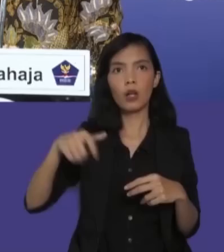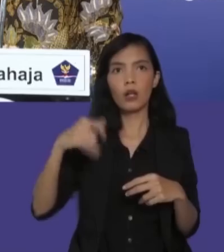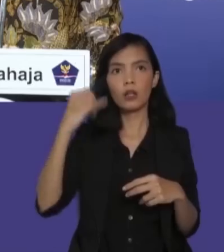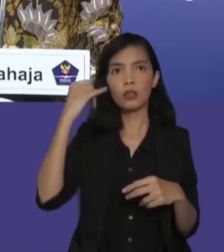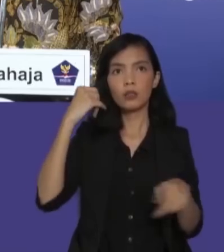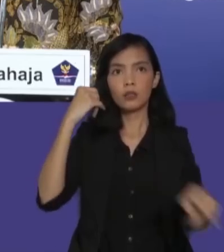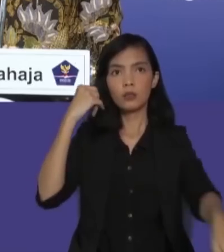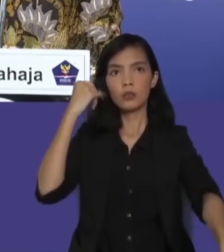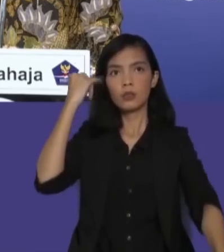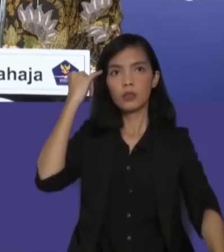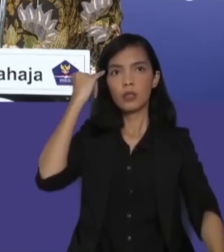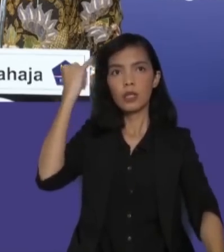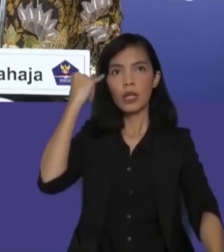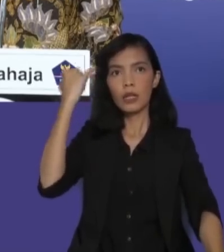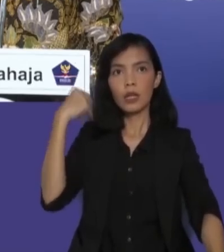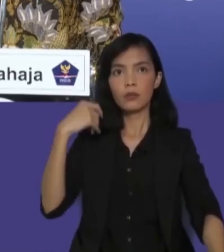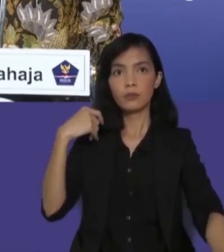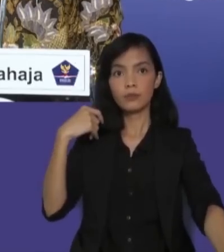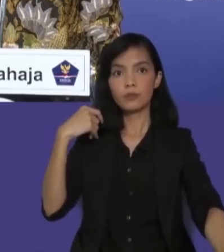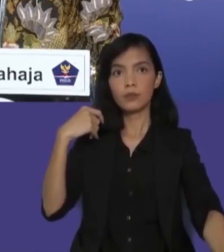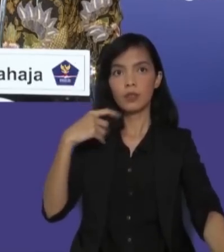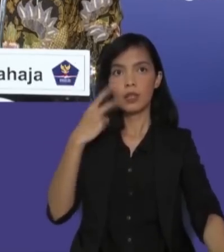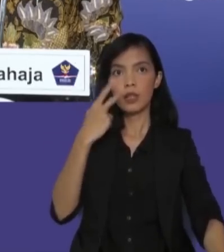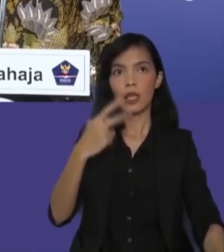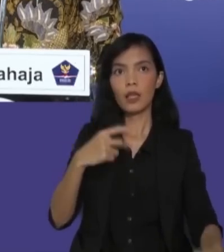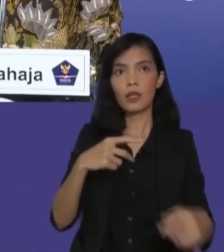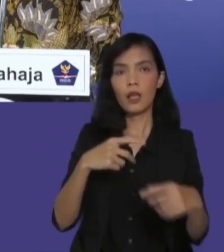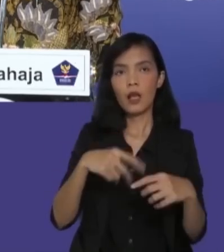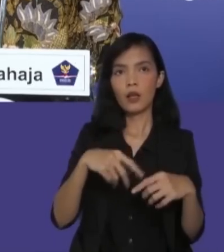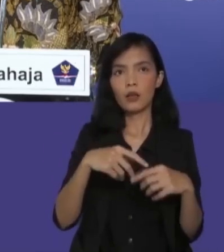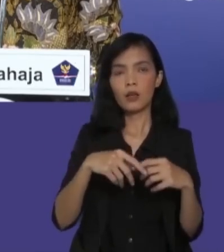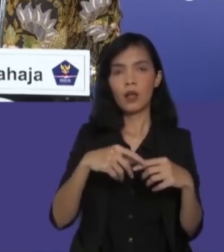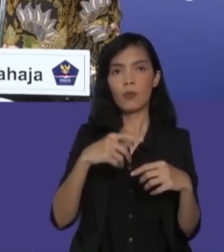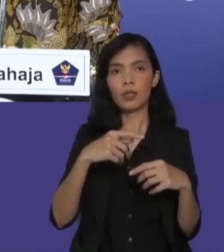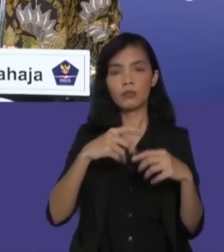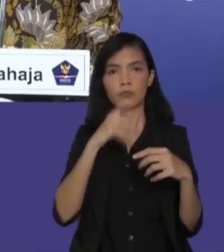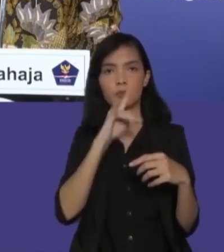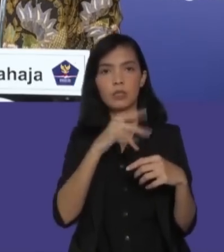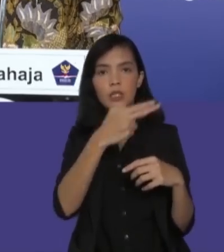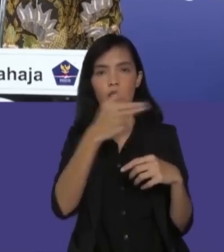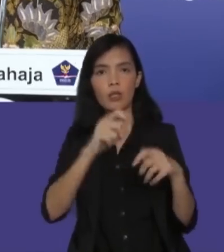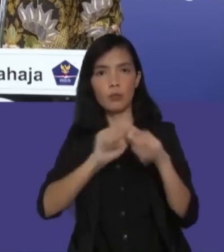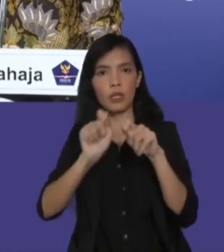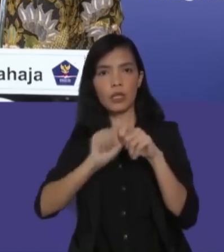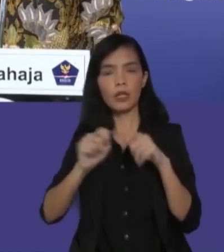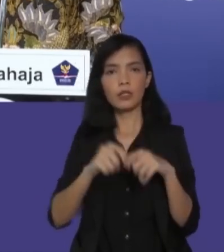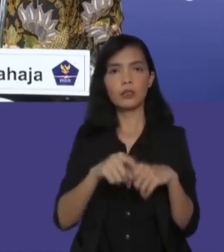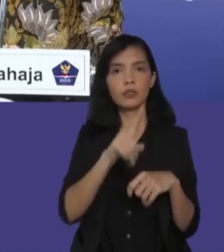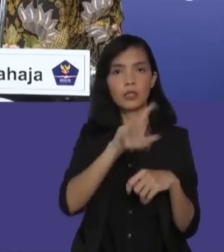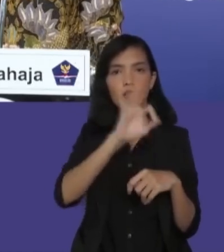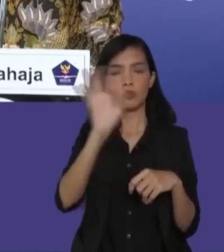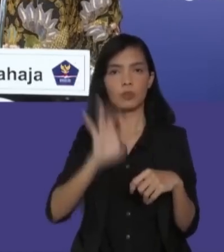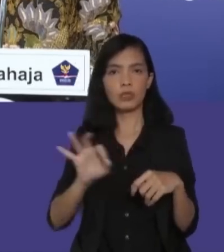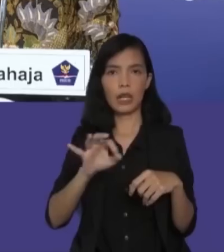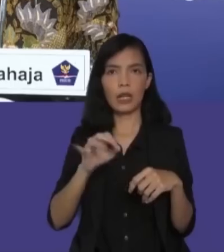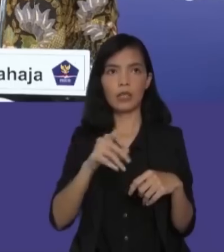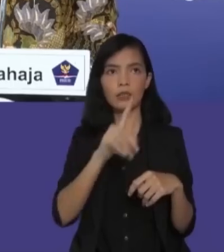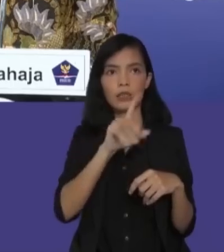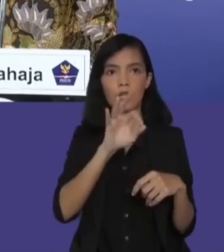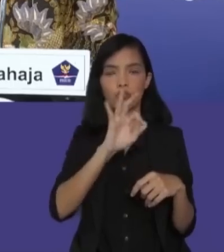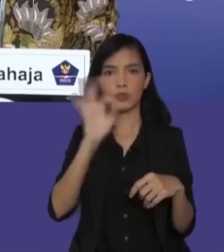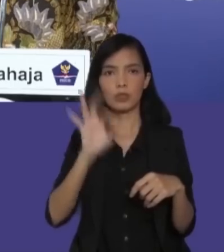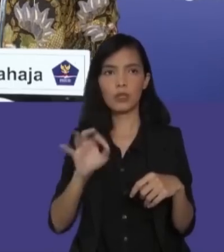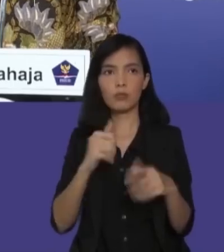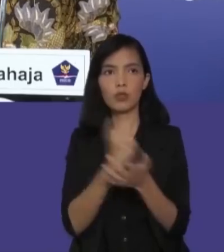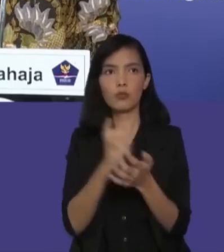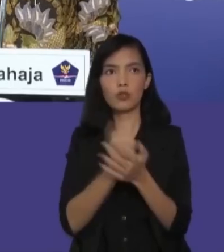mengembangkan ventilator produksi dalam negeri, sebagian bahkan 100% lokal kontennya dengan menggunakan